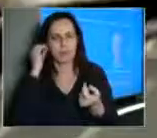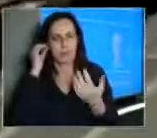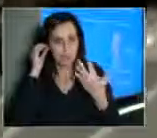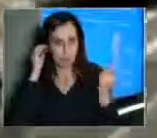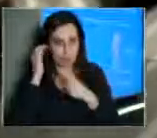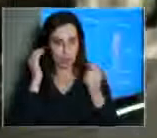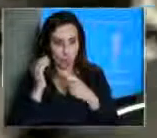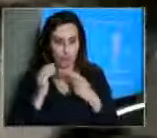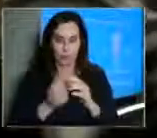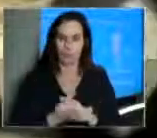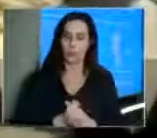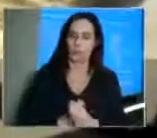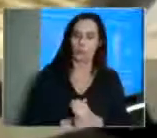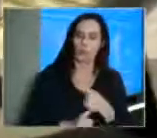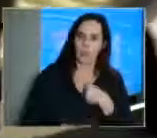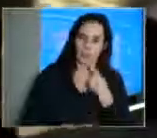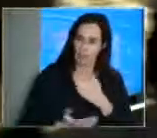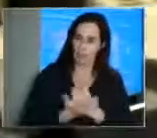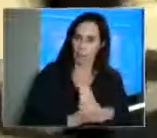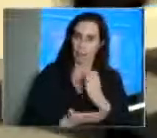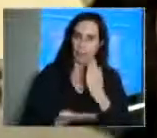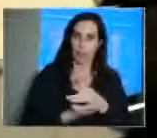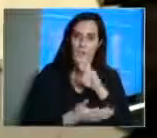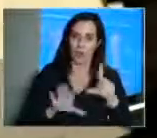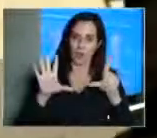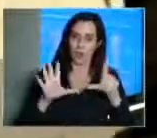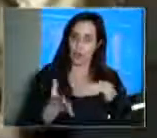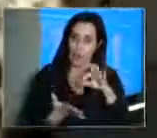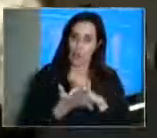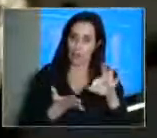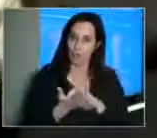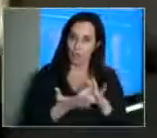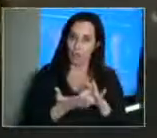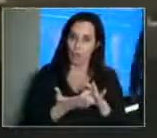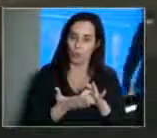שבועות? אני אגיד לך את האמת שכבר ב-2007 כתבנו